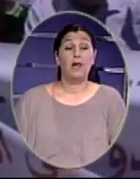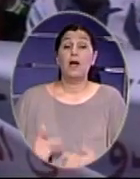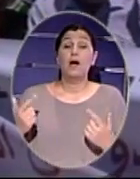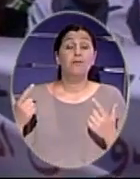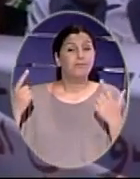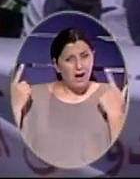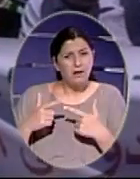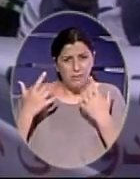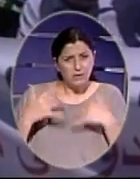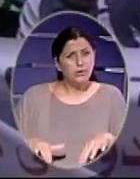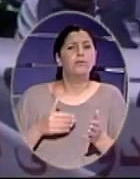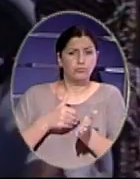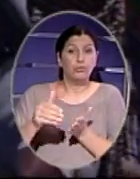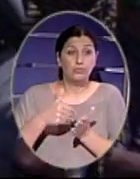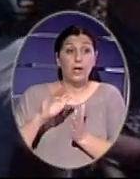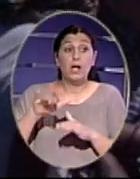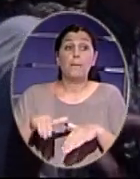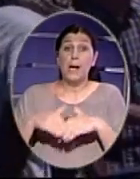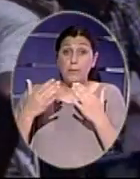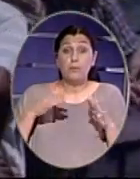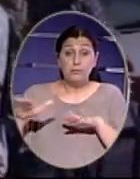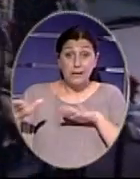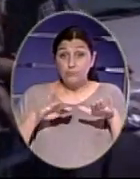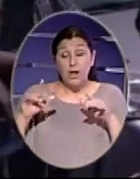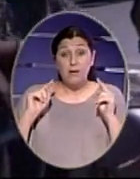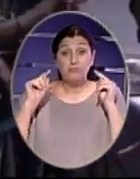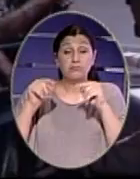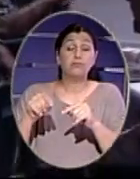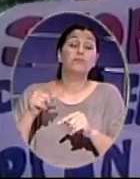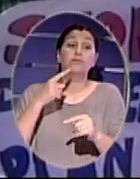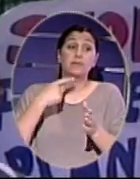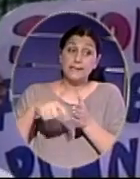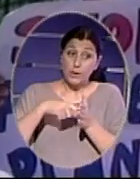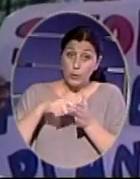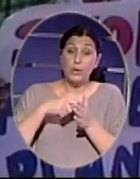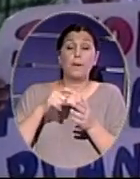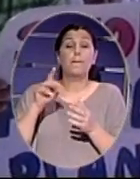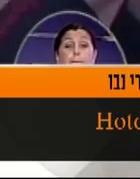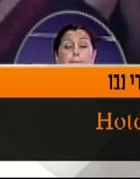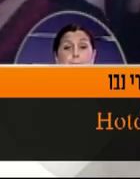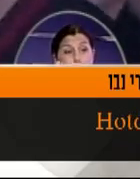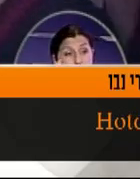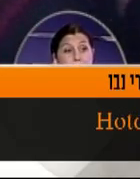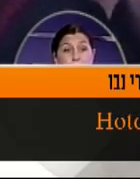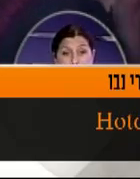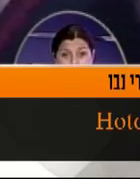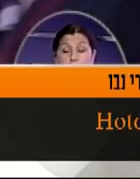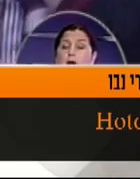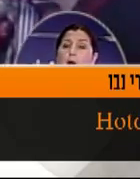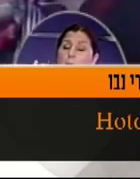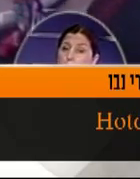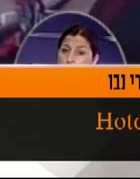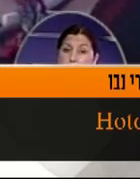מלחמת ההתשה נמשכת גם היום. הבוקר בזמן שהממשלה מתכנסת לאשר את התיקונים במתווה ברבר, עולים עשרות תושבים